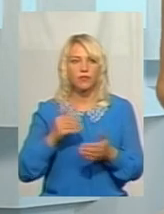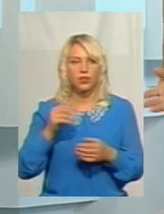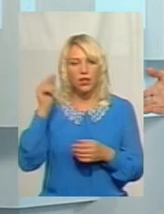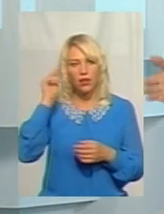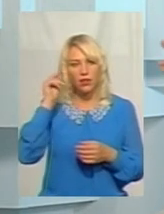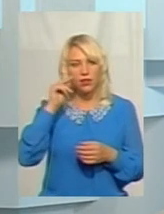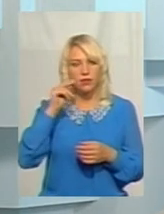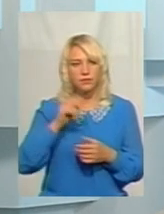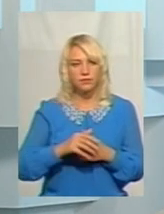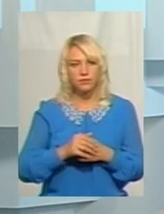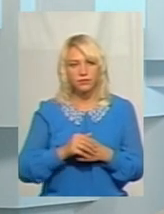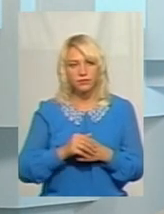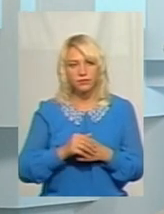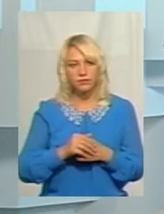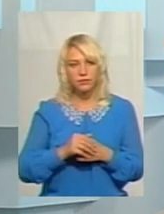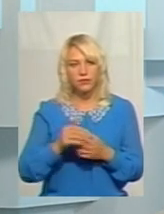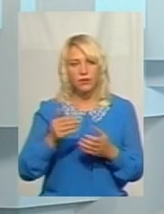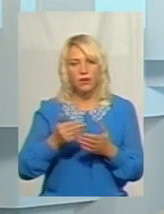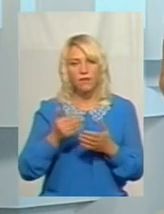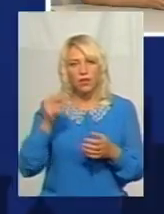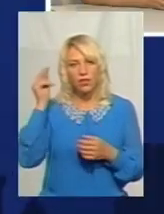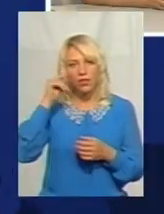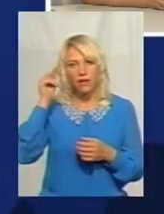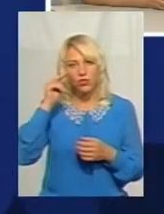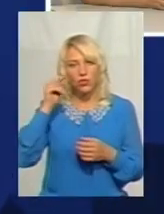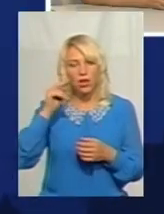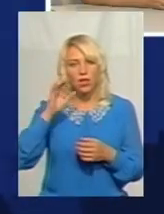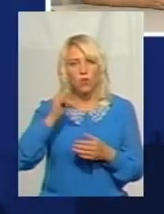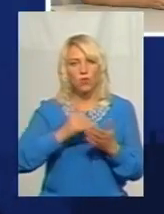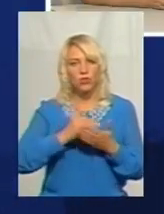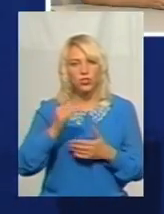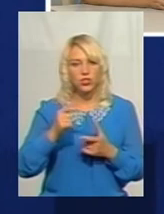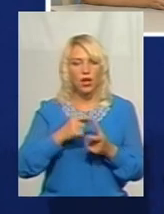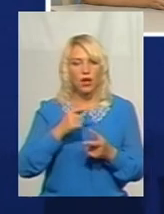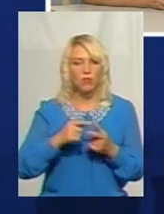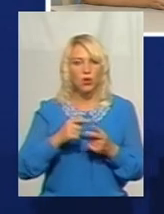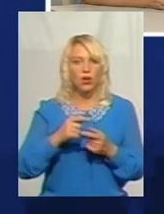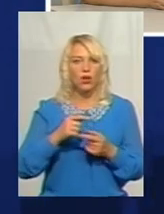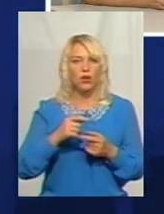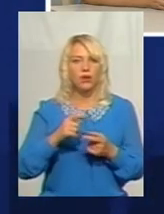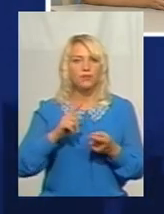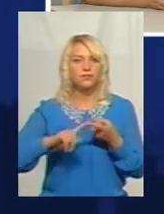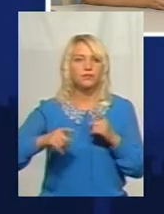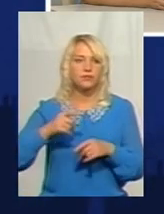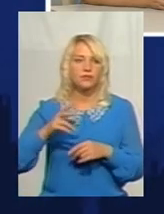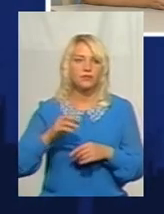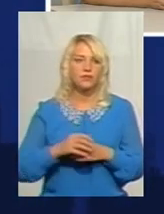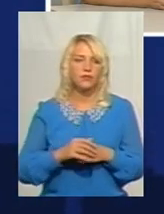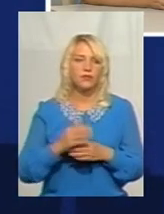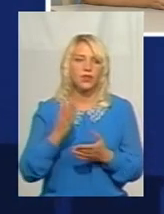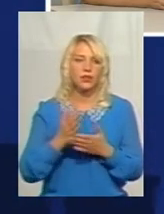працевлаштування. Ну, проте відповідь на нього мав би давати або законодавець, або правоохоронець. Але от в частині